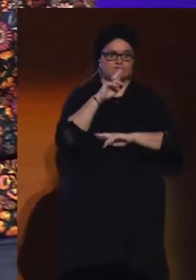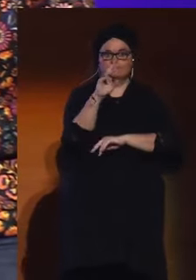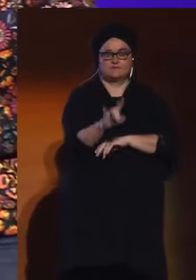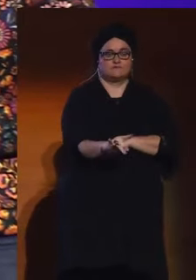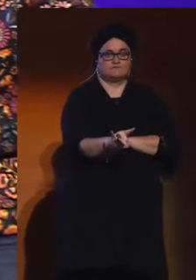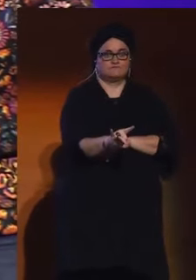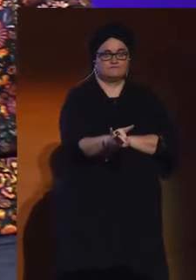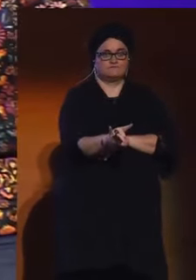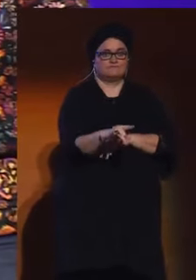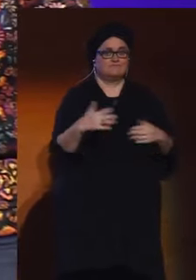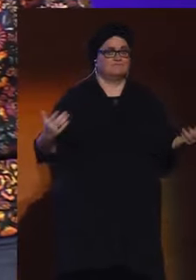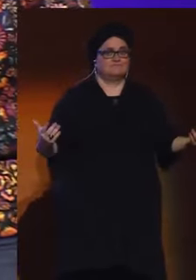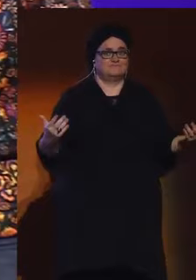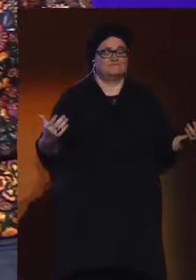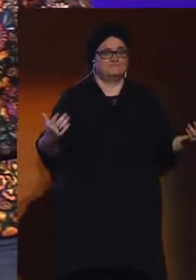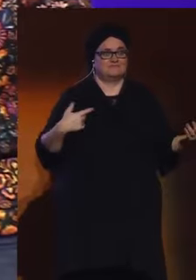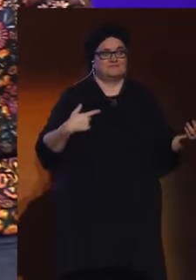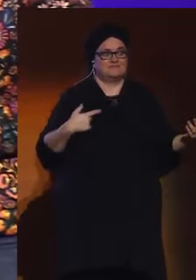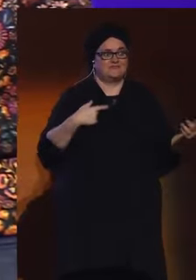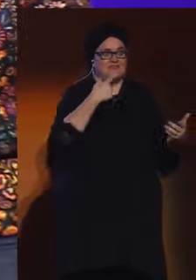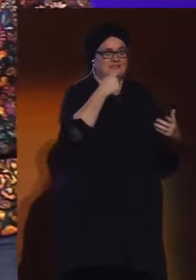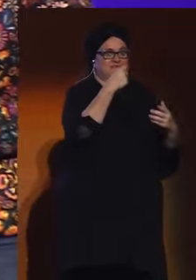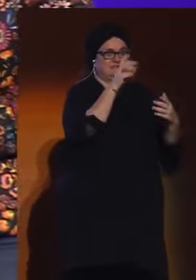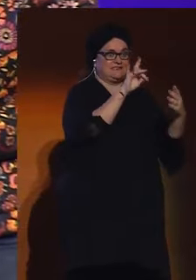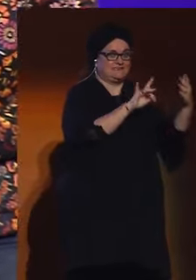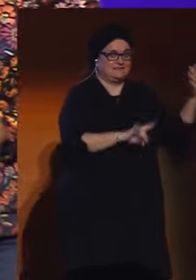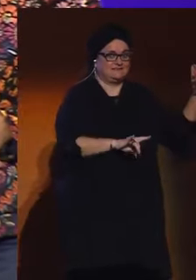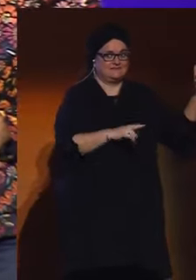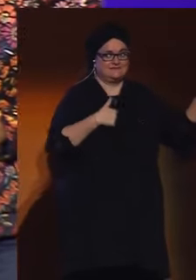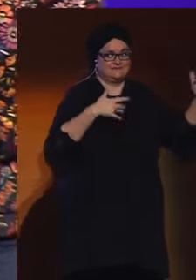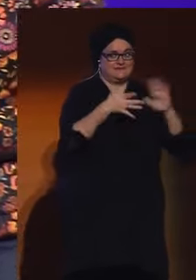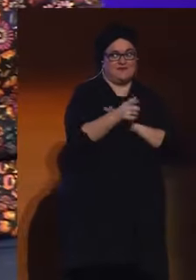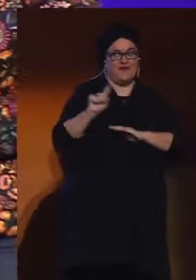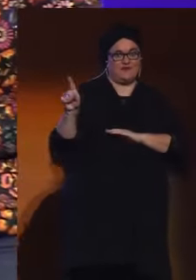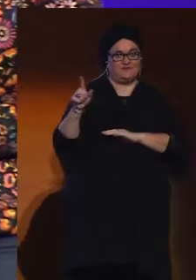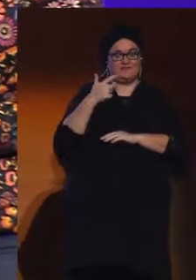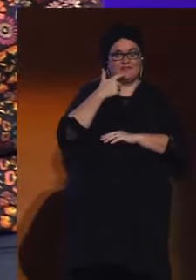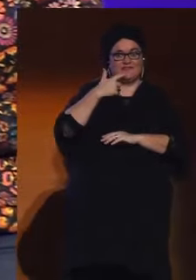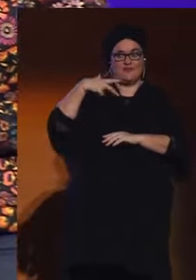duzunean, dudari gabe, gauza askori ere esaten diezu agur.